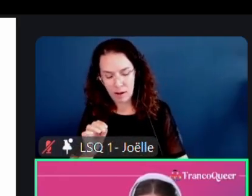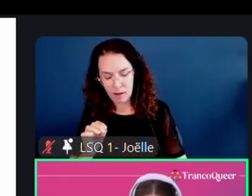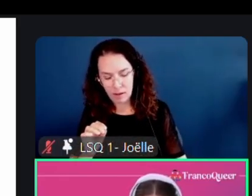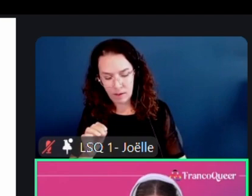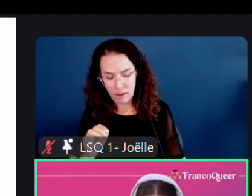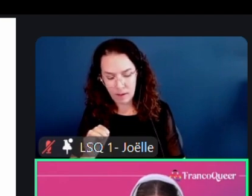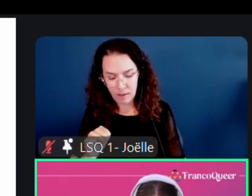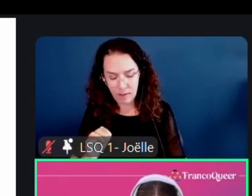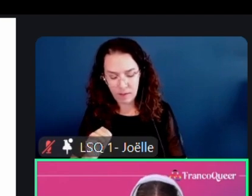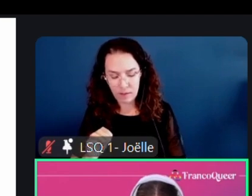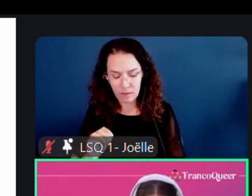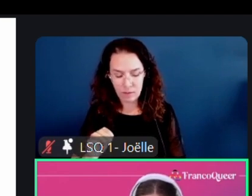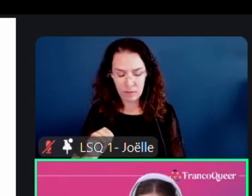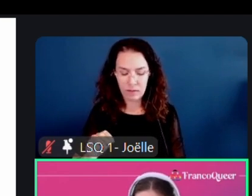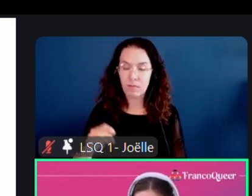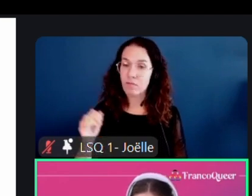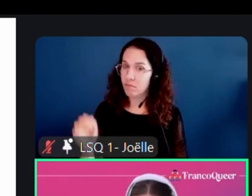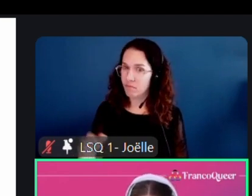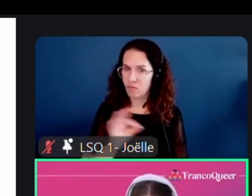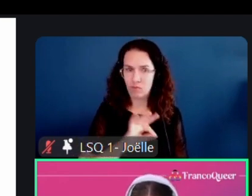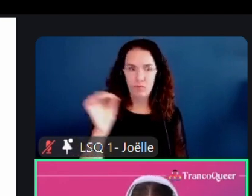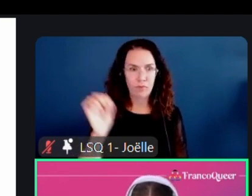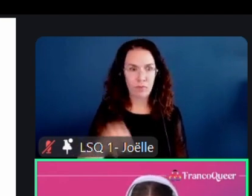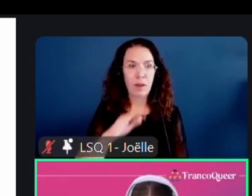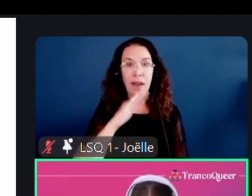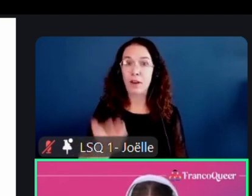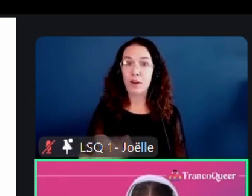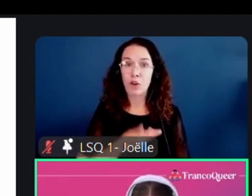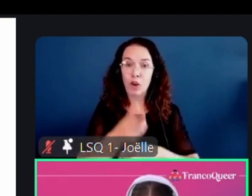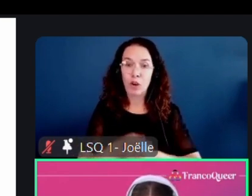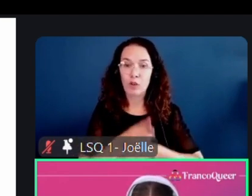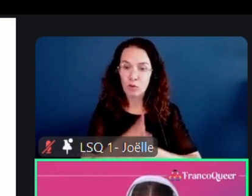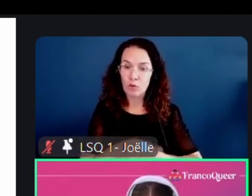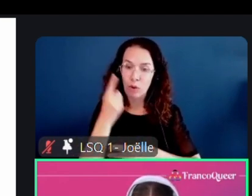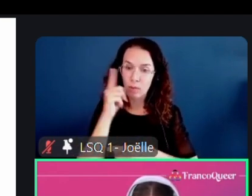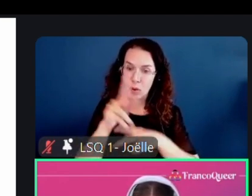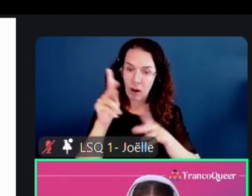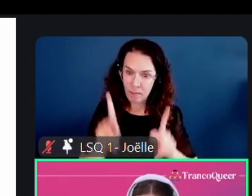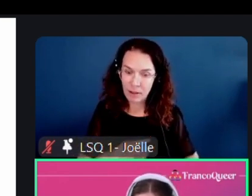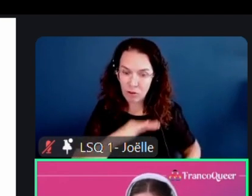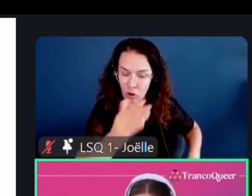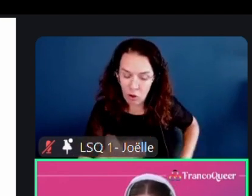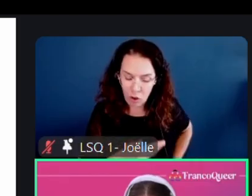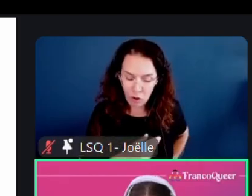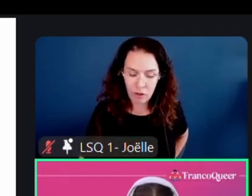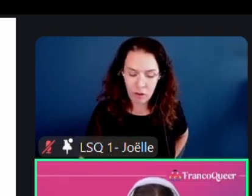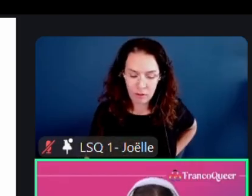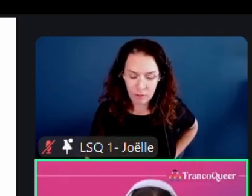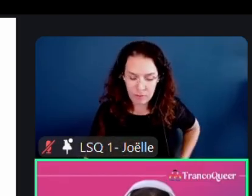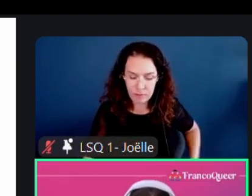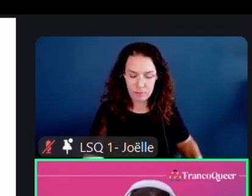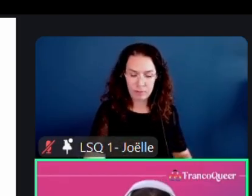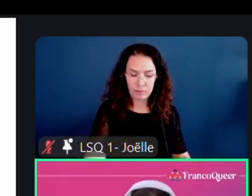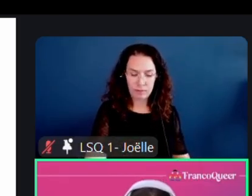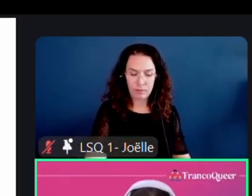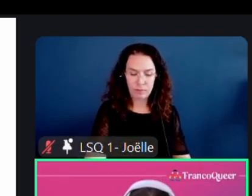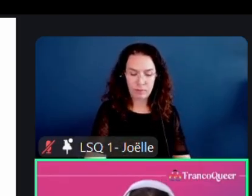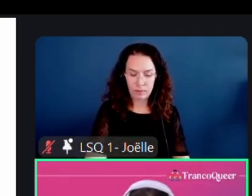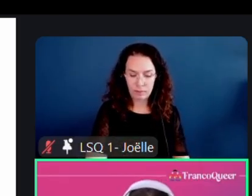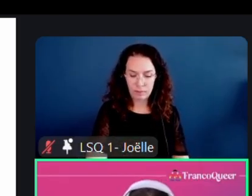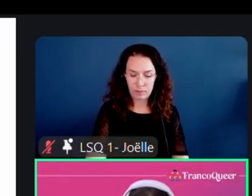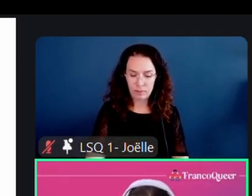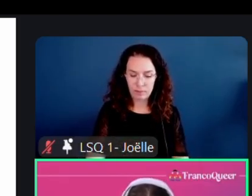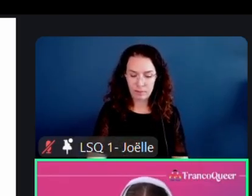vraiment capté les formulaires, c'est super. L'accueil du soin centré sur la personne, des options plus inclusives dans les